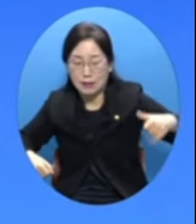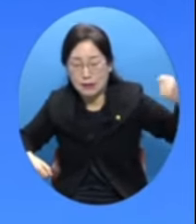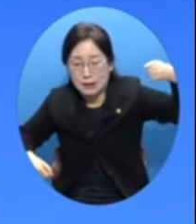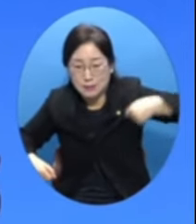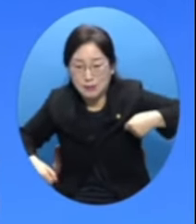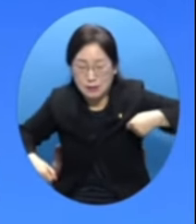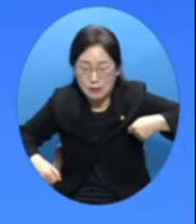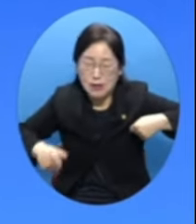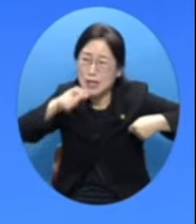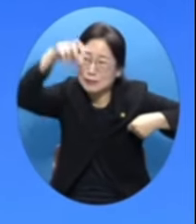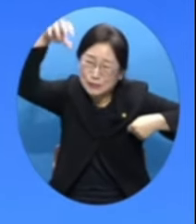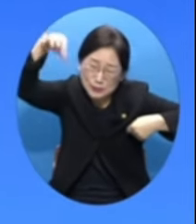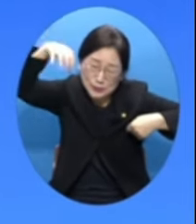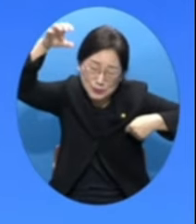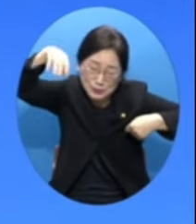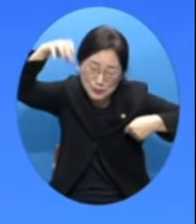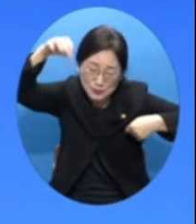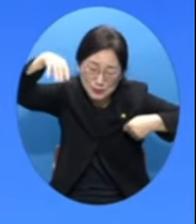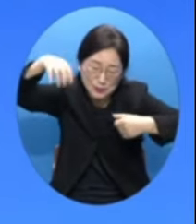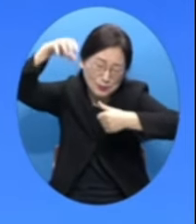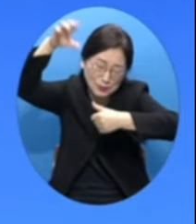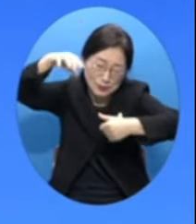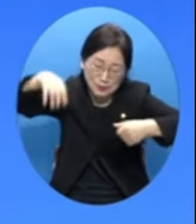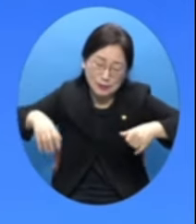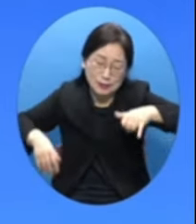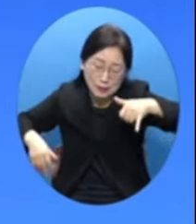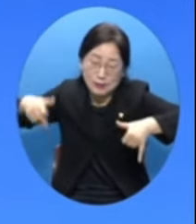비를 맞으면서 가고 있는데